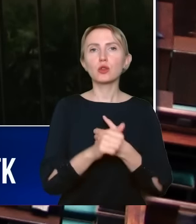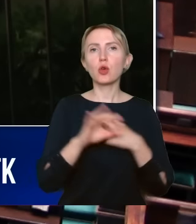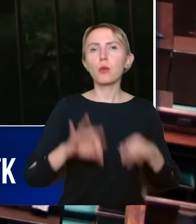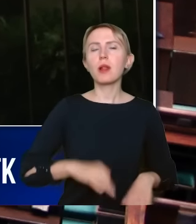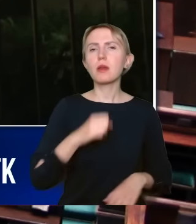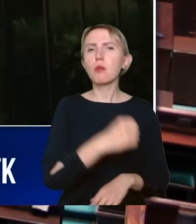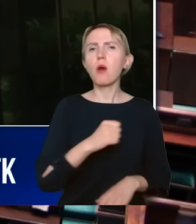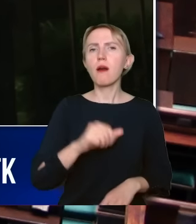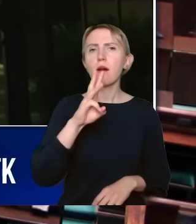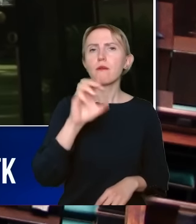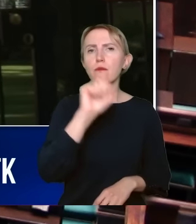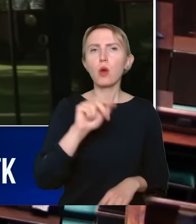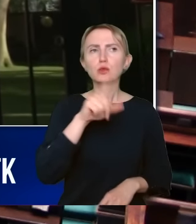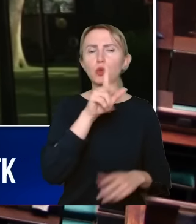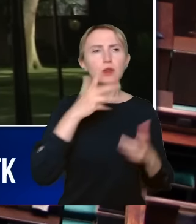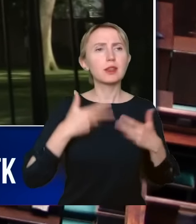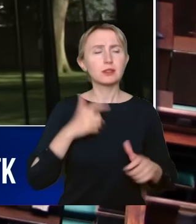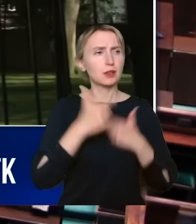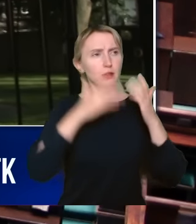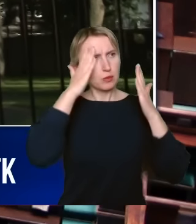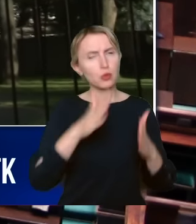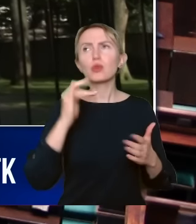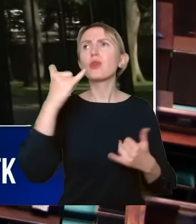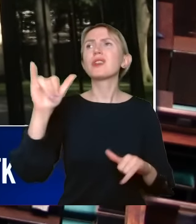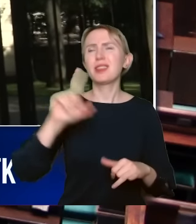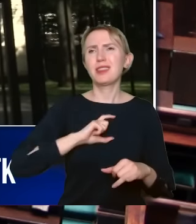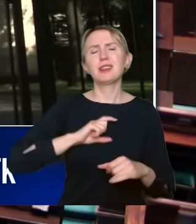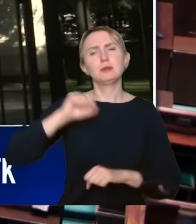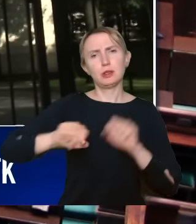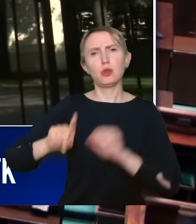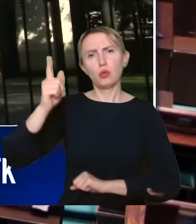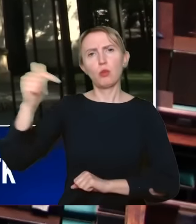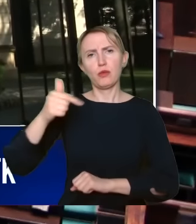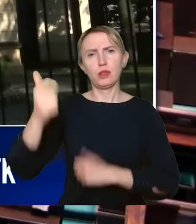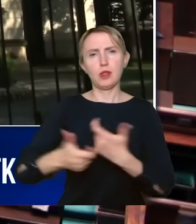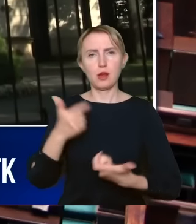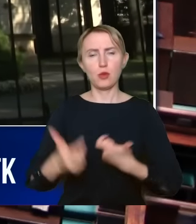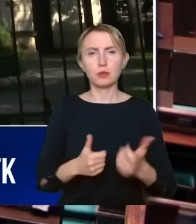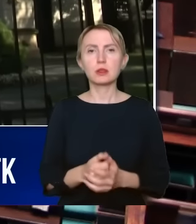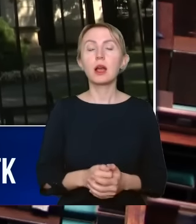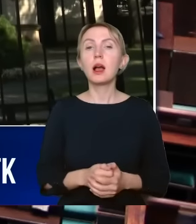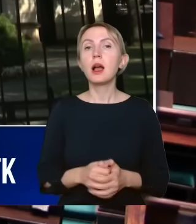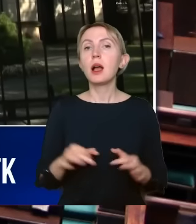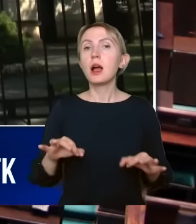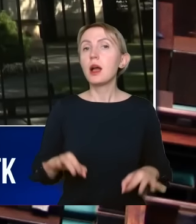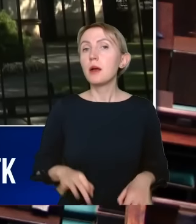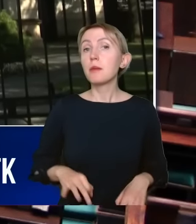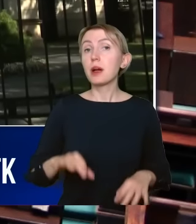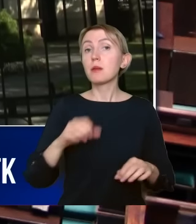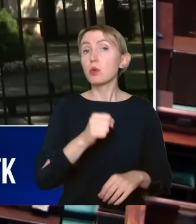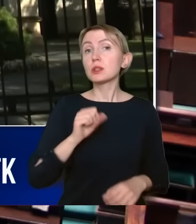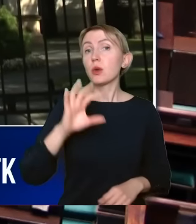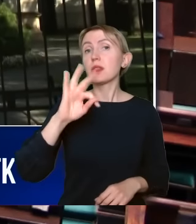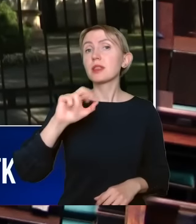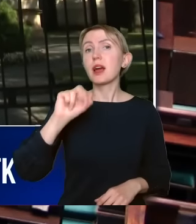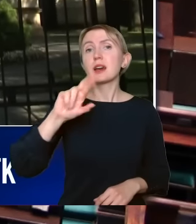to ona nie chciała się tym zajmować, bo uznała, że inna ma do tego pełne prawo i obowiązek. Pan europoseł Dominik Tarczyński, jak patrzy na te zapowiedzi,